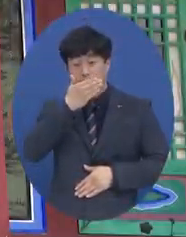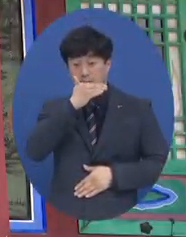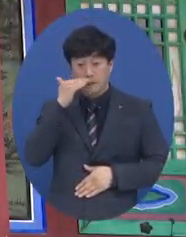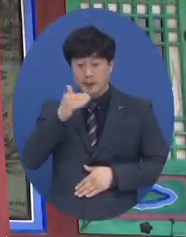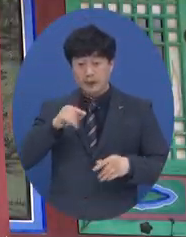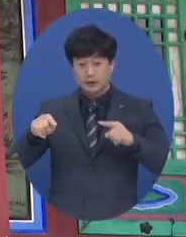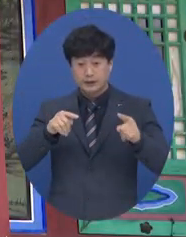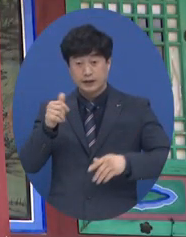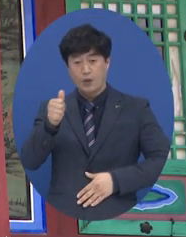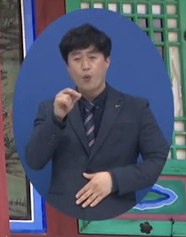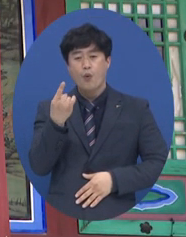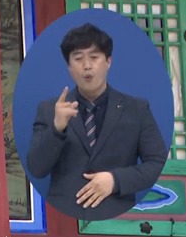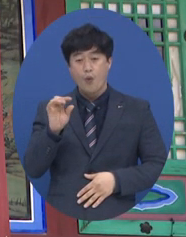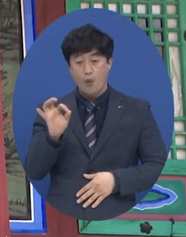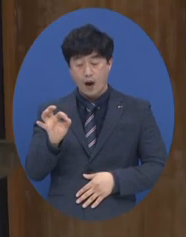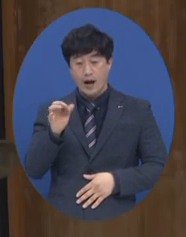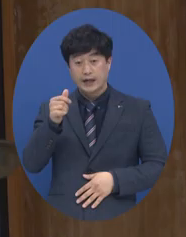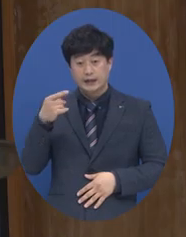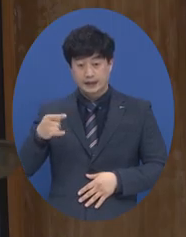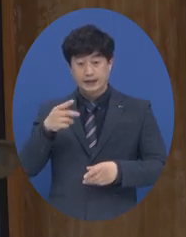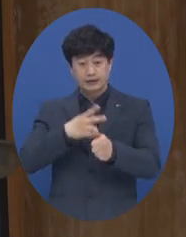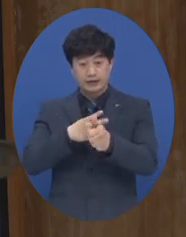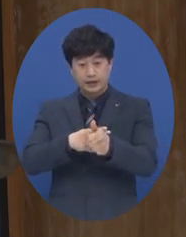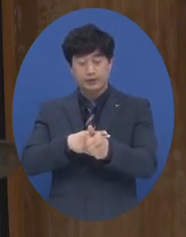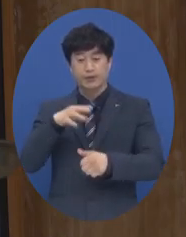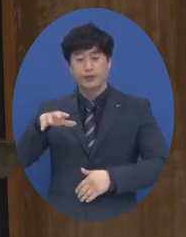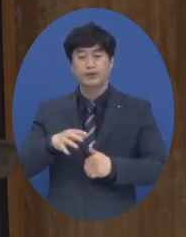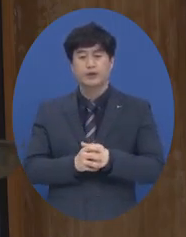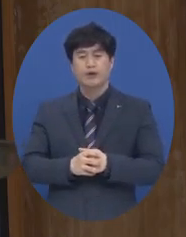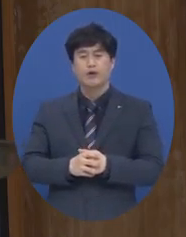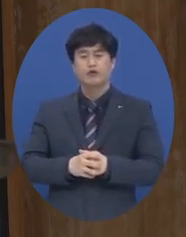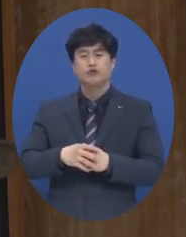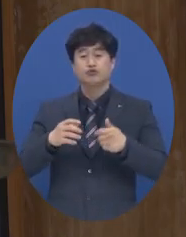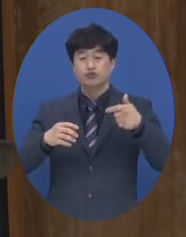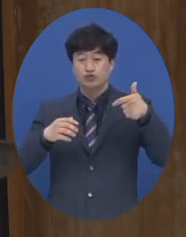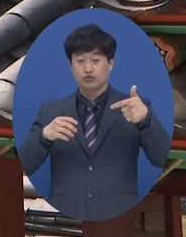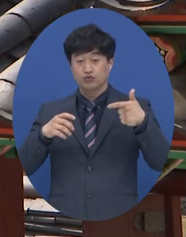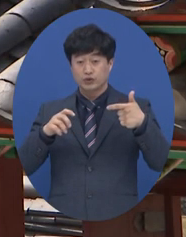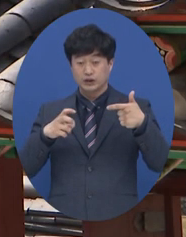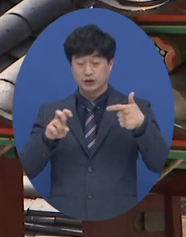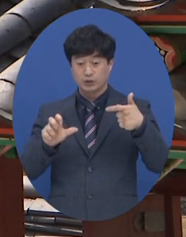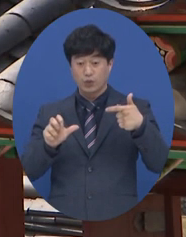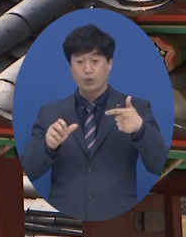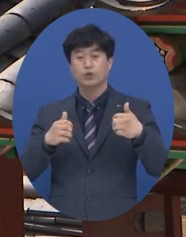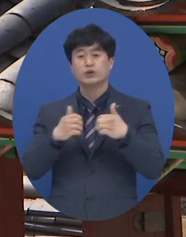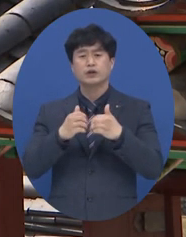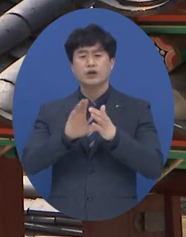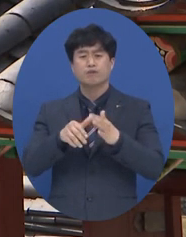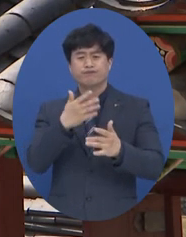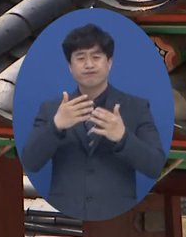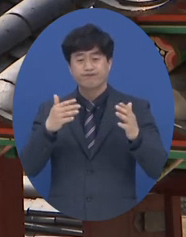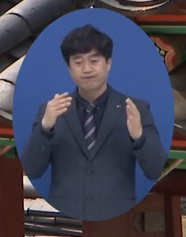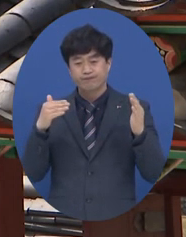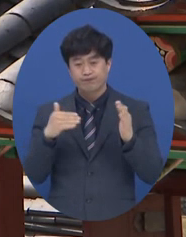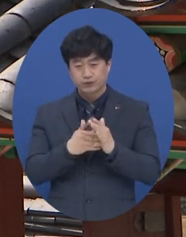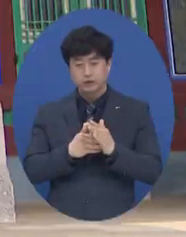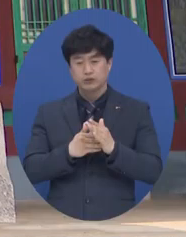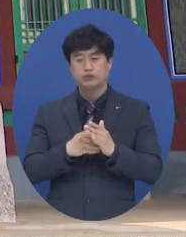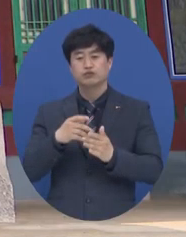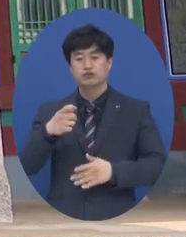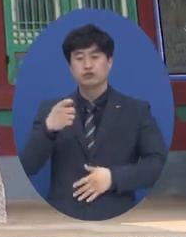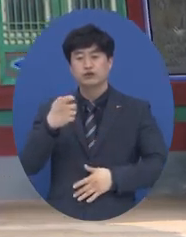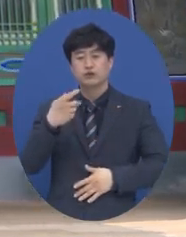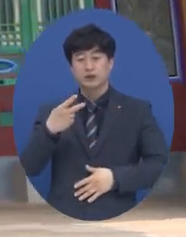집니다 1950년 6.25 전쟁으로 불에 타버린 것을 62년 후손들이 보관했습니다